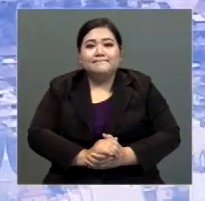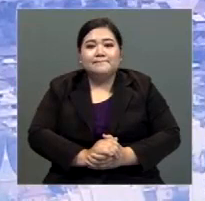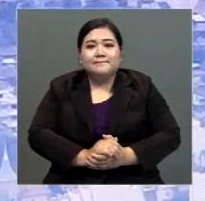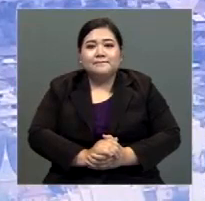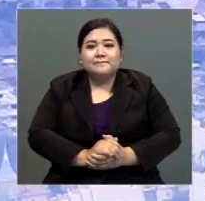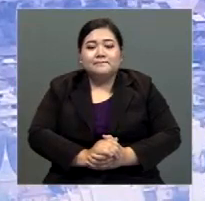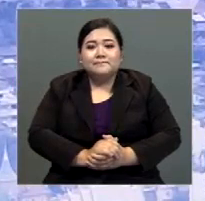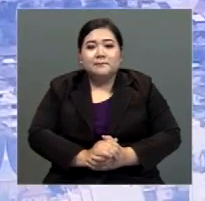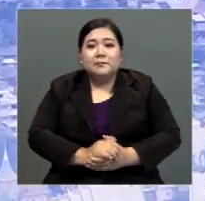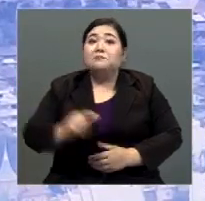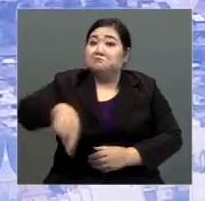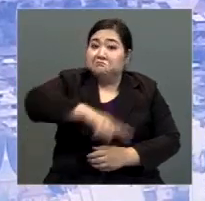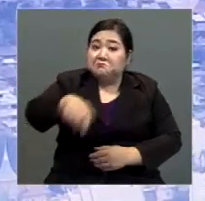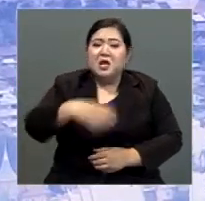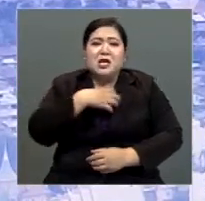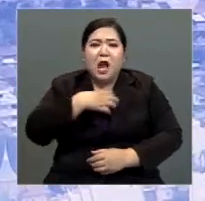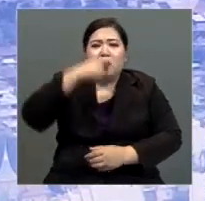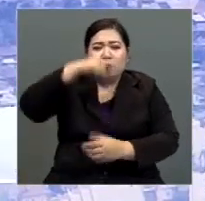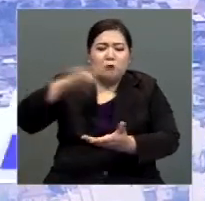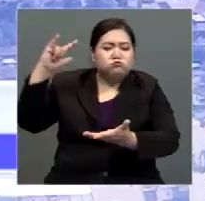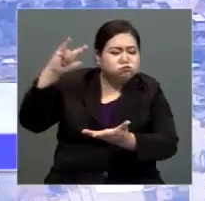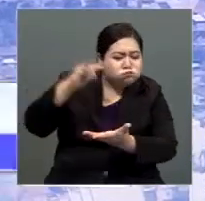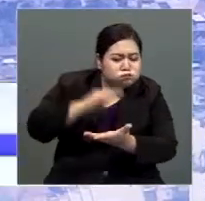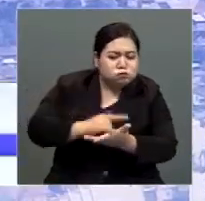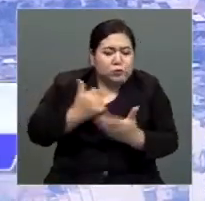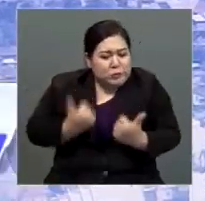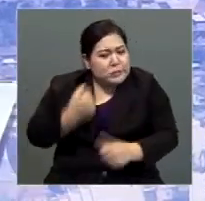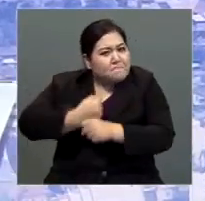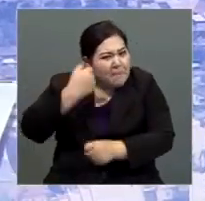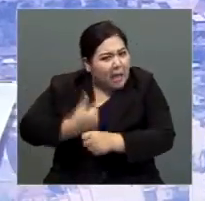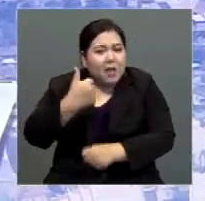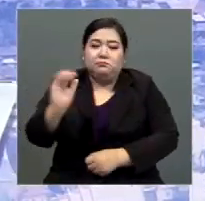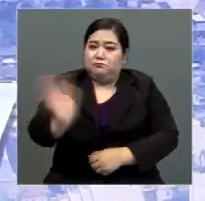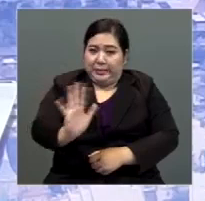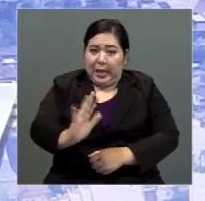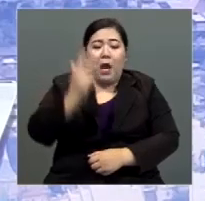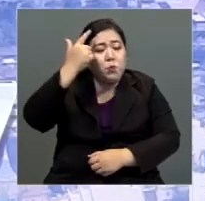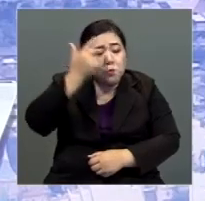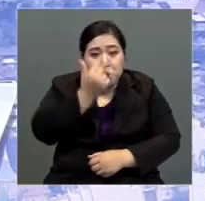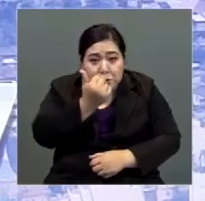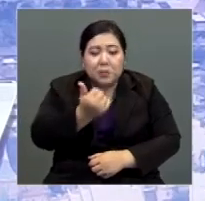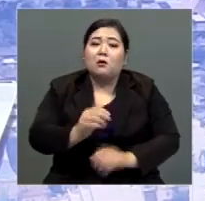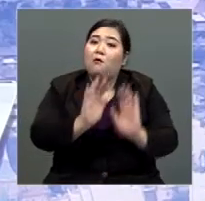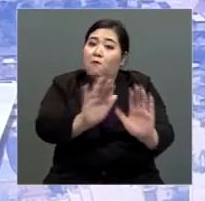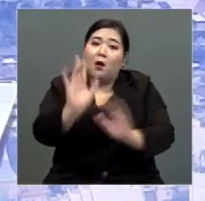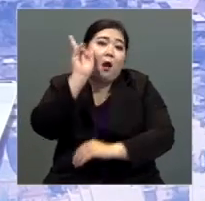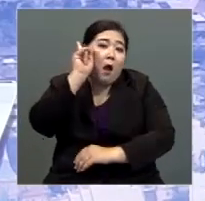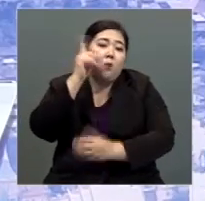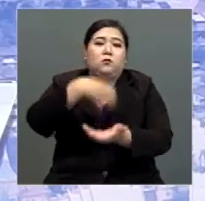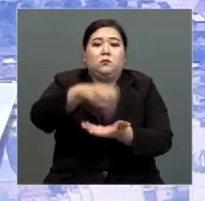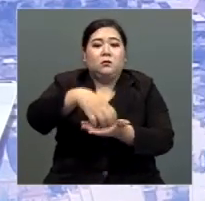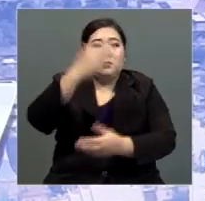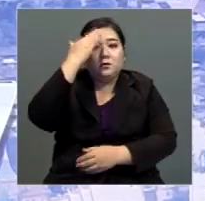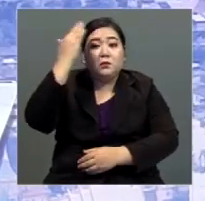ไม่ใช่ท่านต้กบมาแล้จะเกิดขึ้น กับโวลการทันธีทานไ้แล้จะได้นะครัขอใหทานได้รับทราบความ